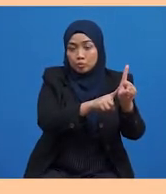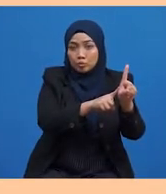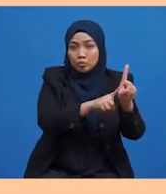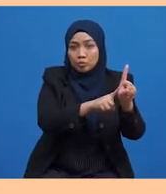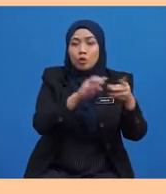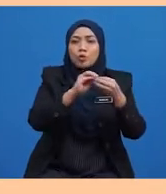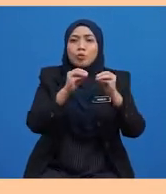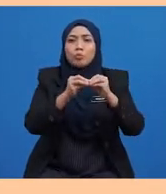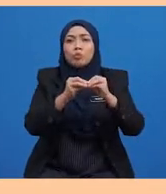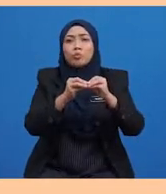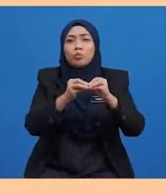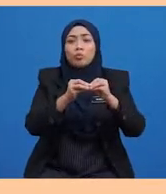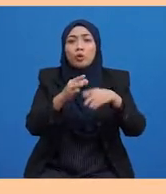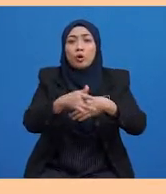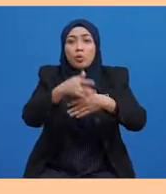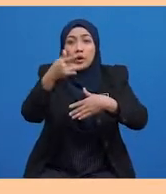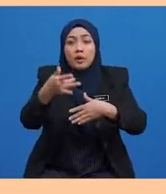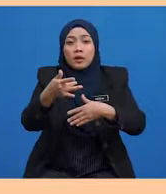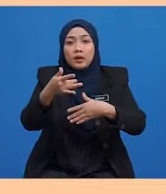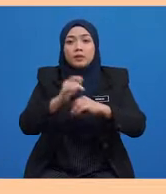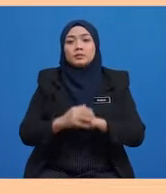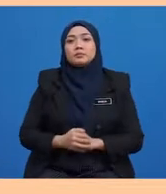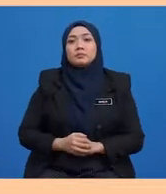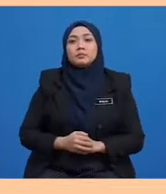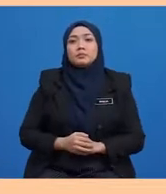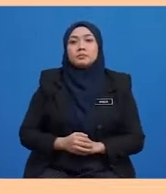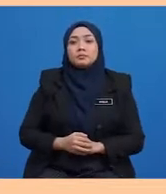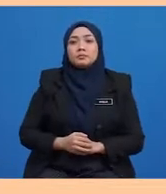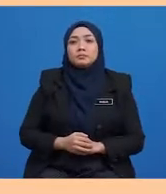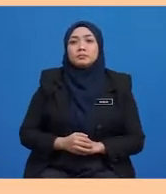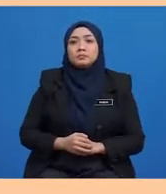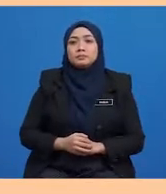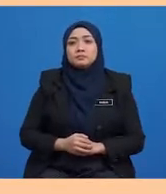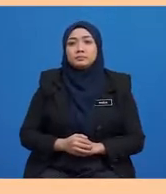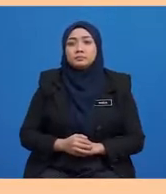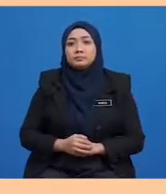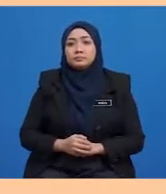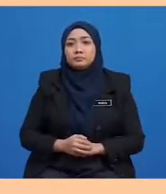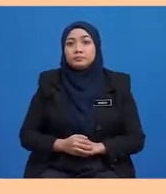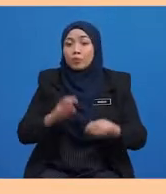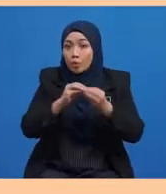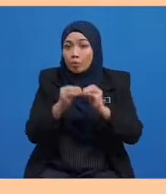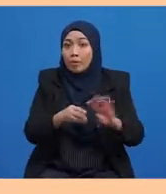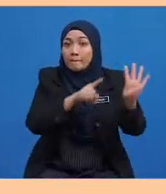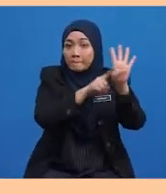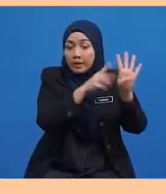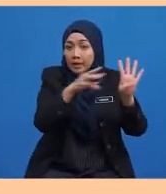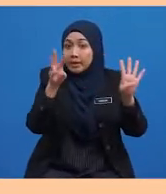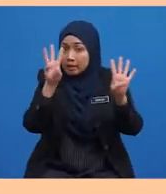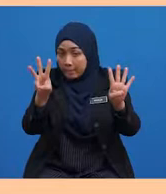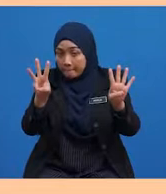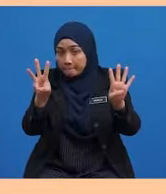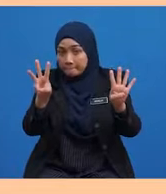asli ataupun dipanggil sebagai nombor jati. Nombor 4 dan 6